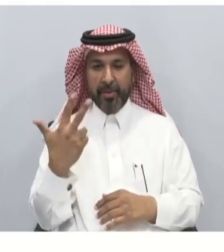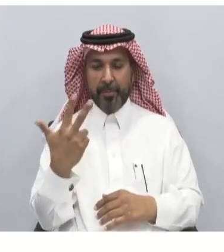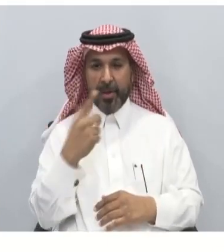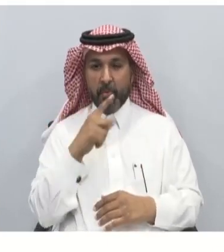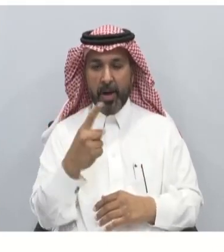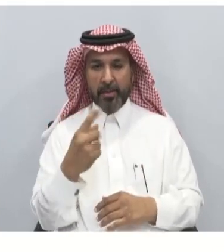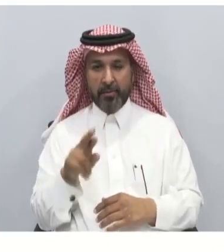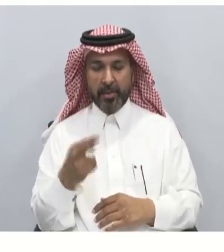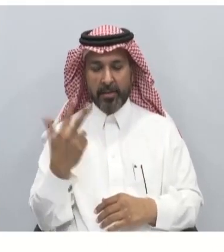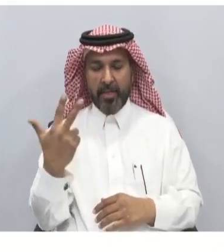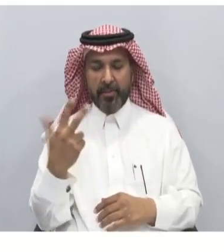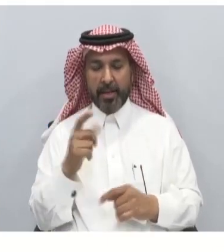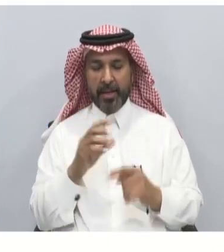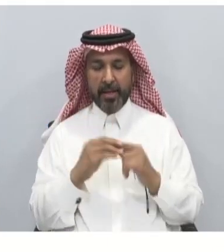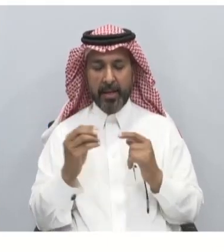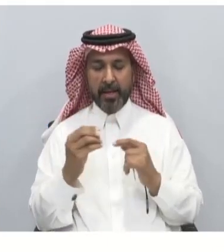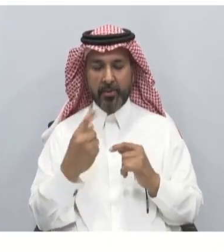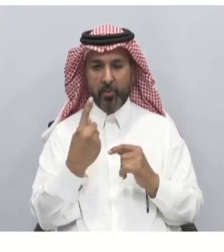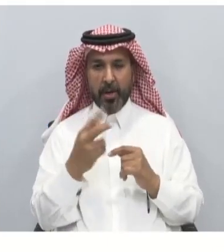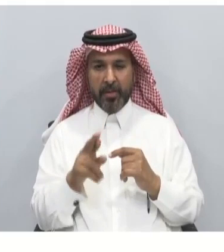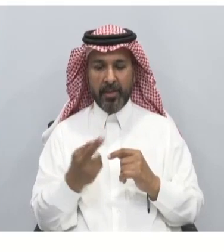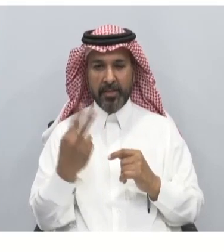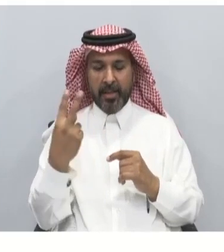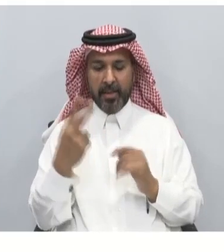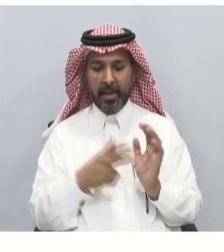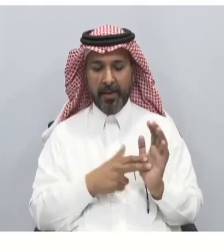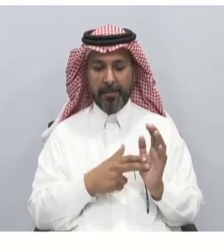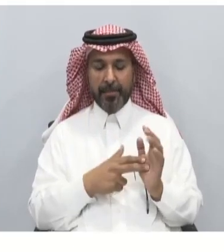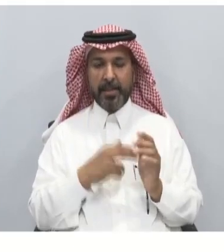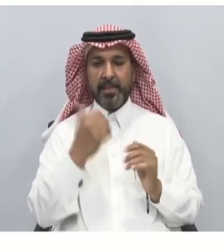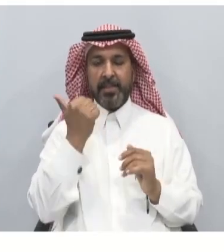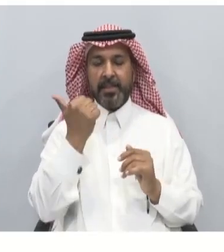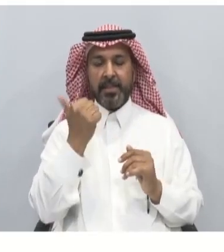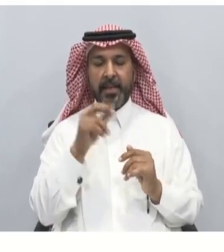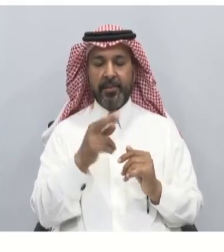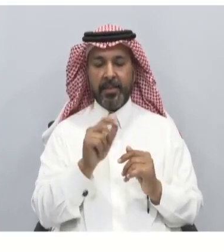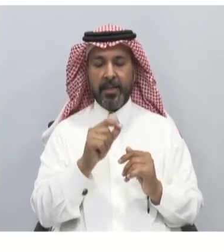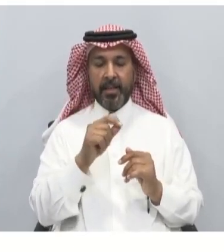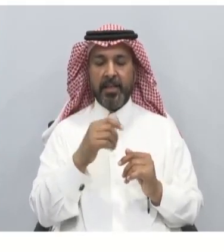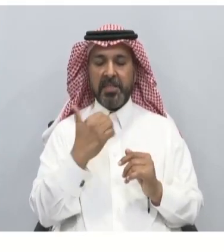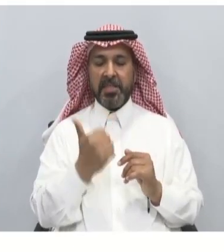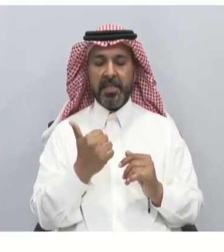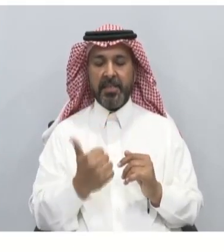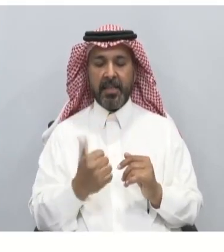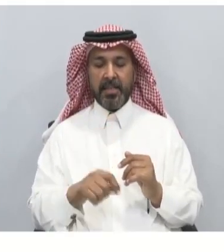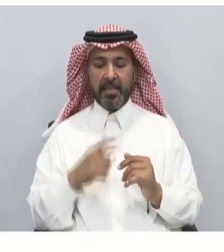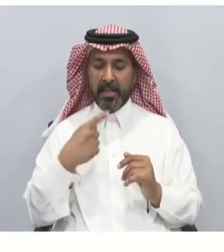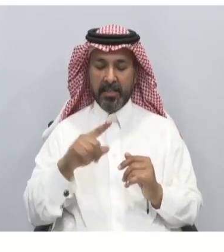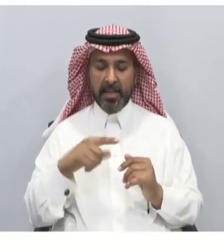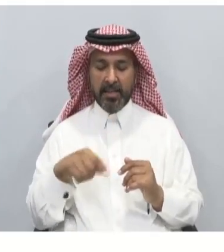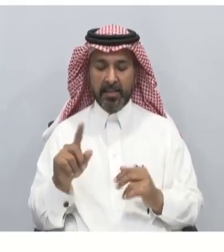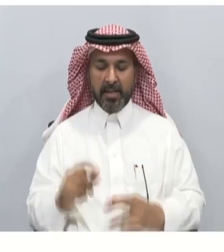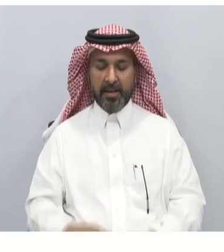1 و2 من 10 كم؟ أحسنتم، 6 من 10. طيب 2 و4 من 10 لما أطرح منها 1 و8 من 10 راح